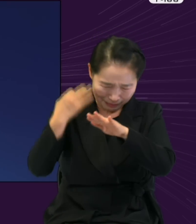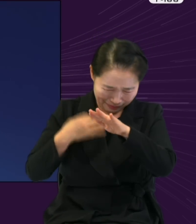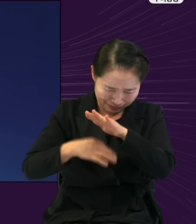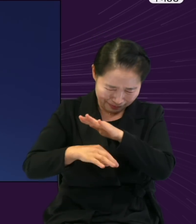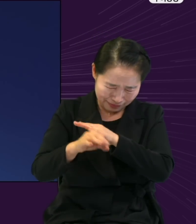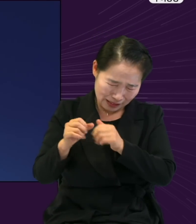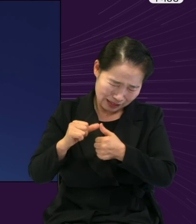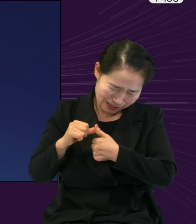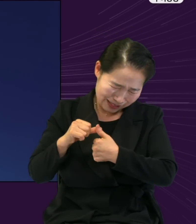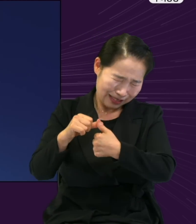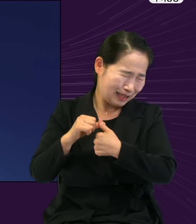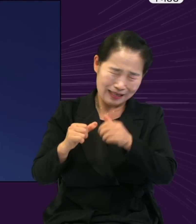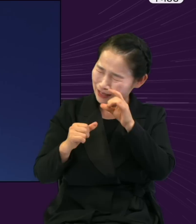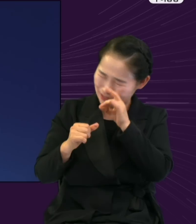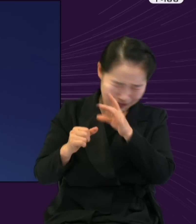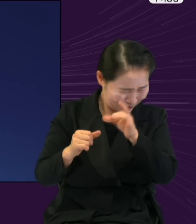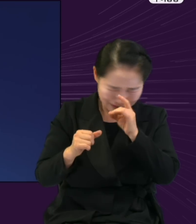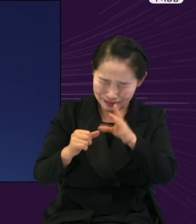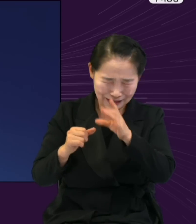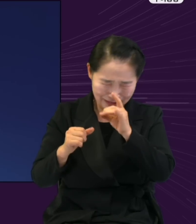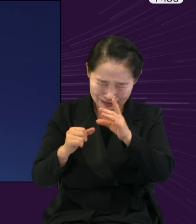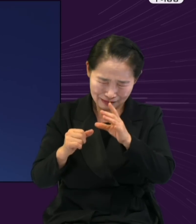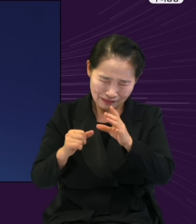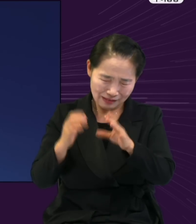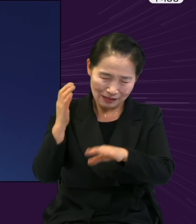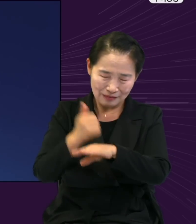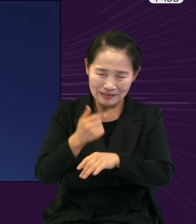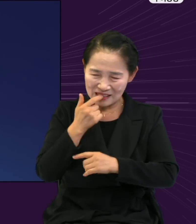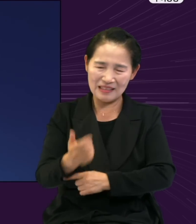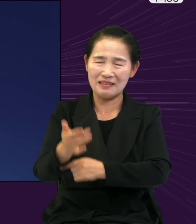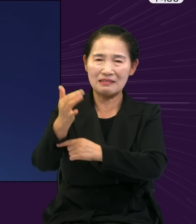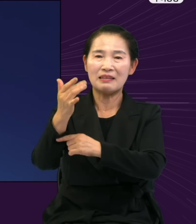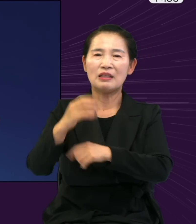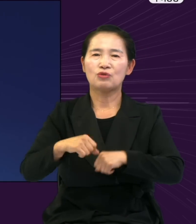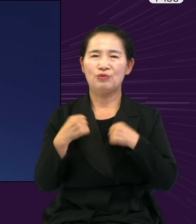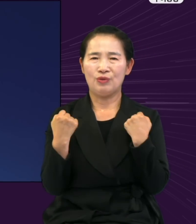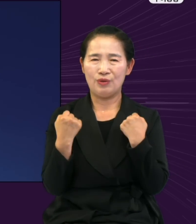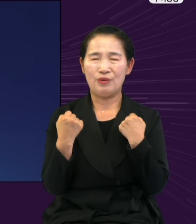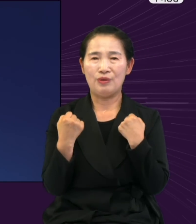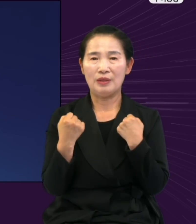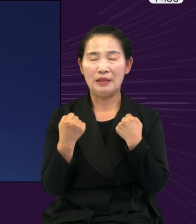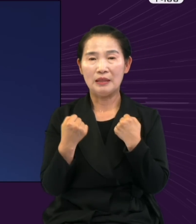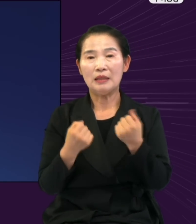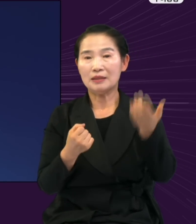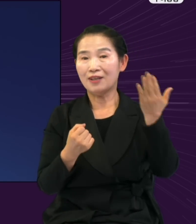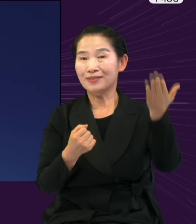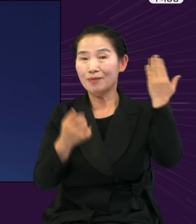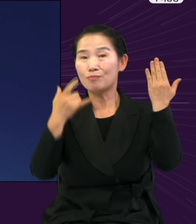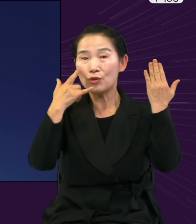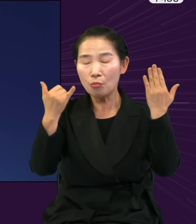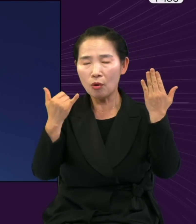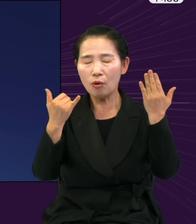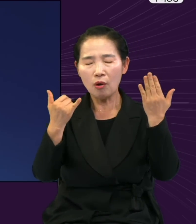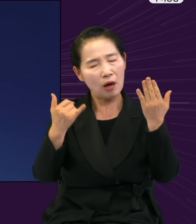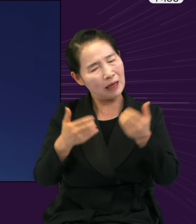선택했습니다. 그리고 예전에 저에게 죽음은 상실이었지만 이제